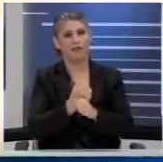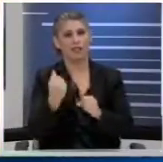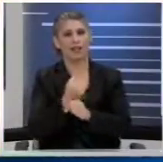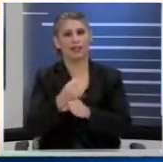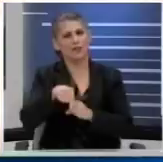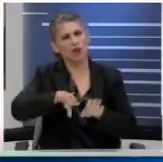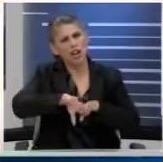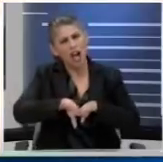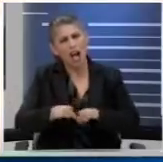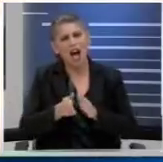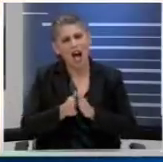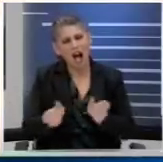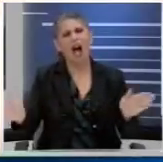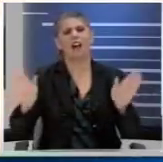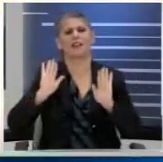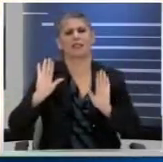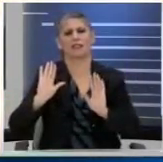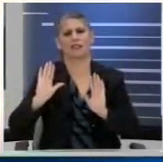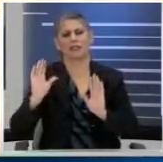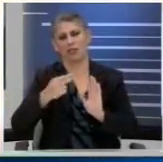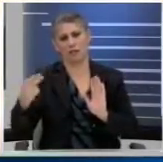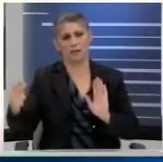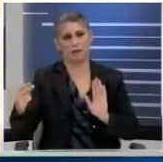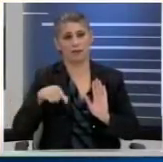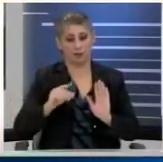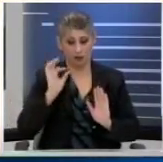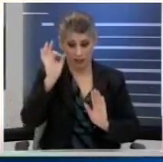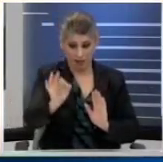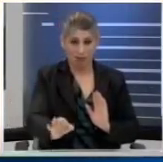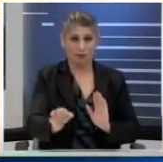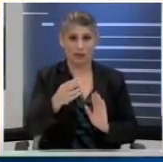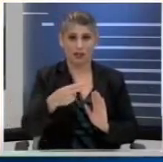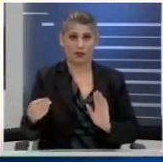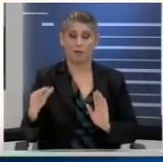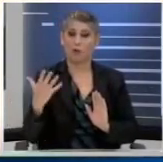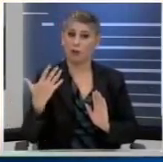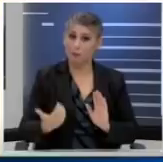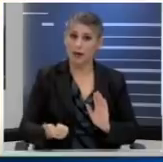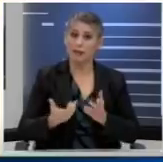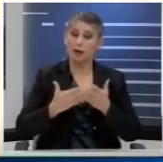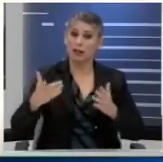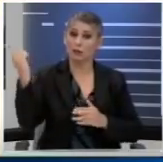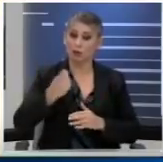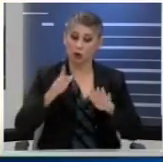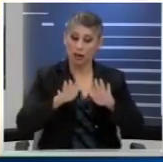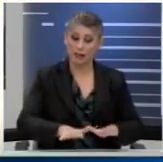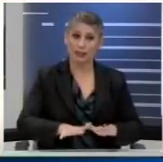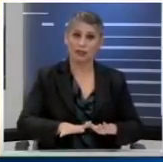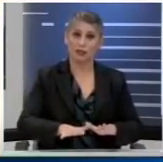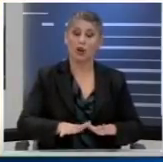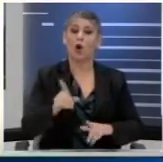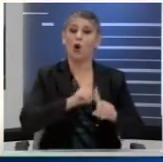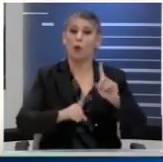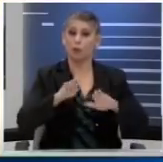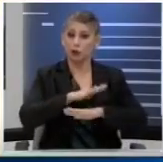μια άλλη ιστορία. Φτάσαμε σε ένα σημείο σήμερα όπου υπάρχει μεγαλύτερο ποσοστό ανεργίας στους απόφοιτους